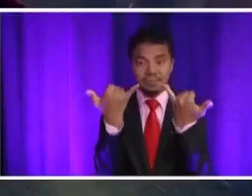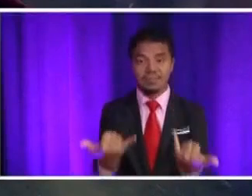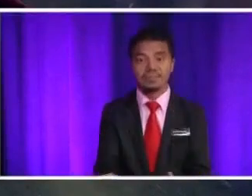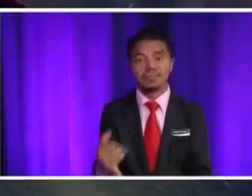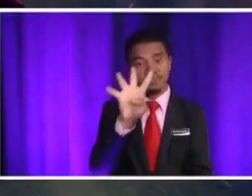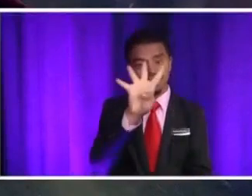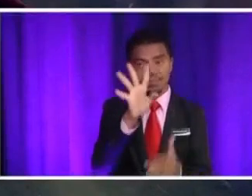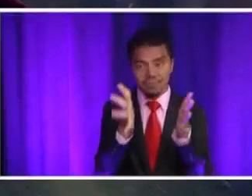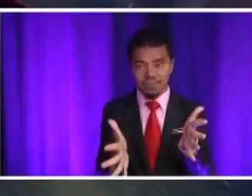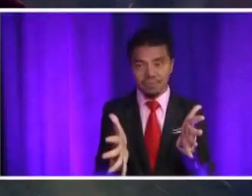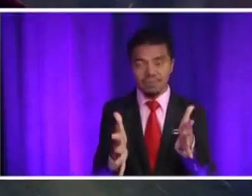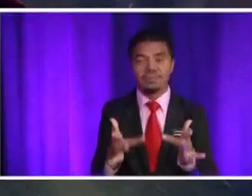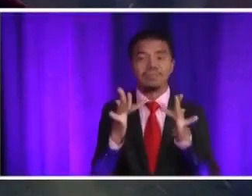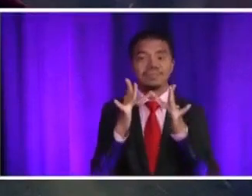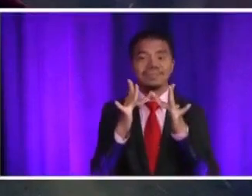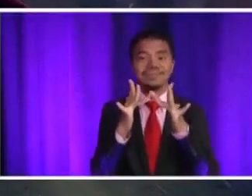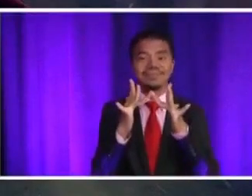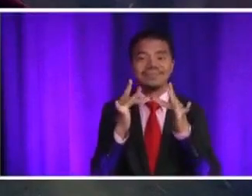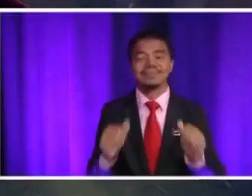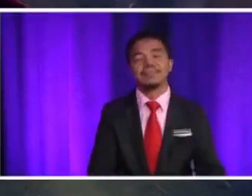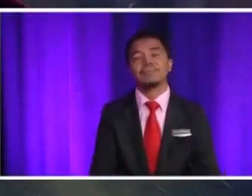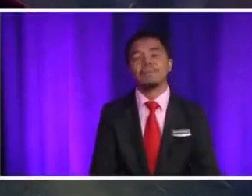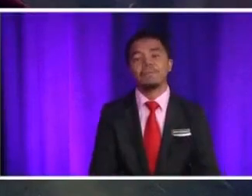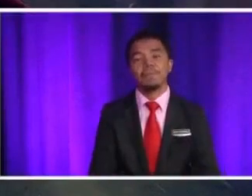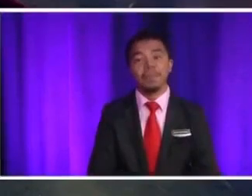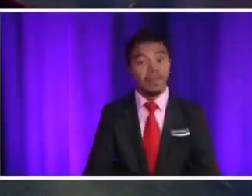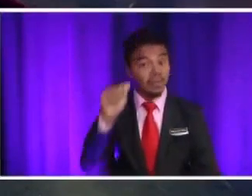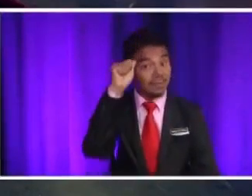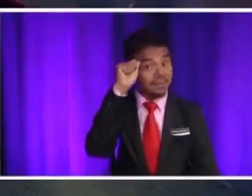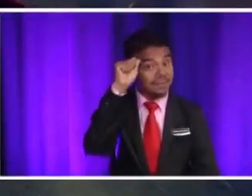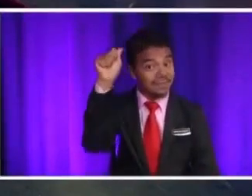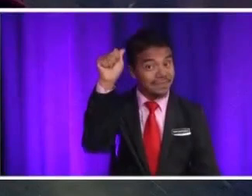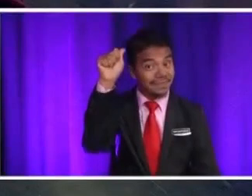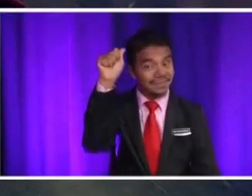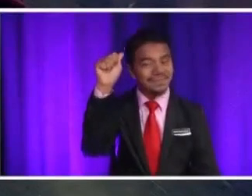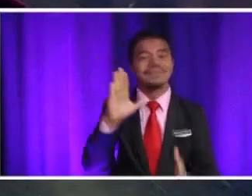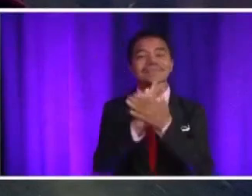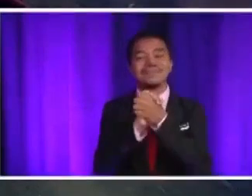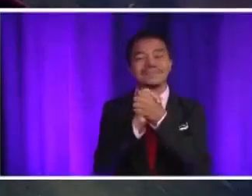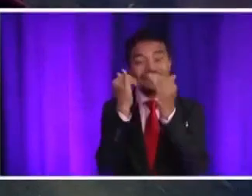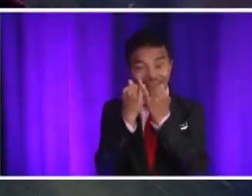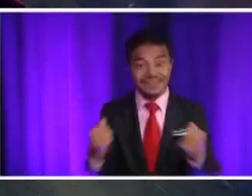Ya. Anak murid Cikgu Eliza sendiri di dalam talian. Assalamualaikum, salam sejahtera. Hai.